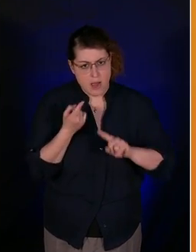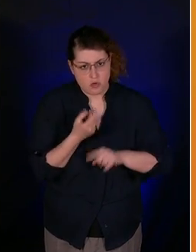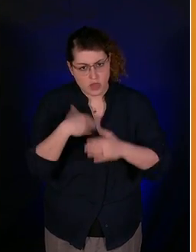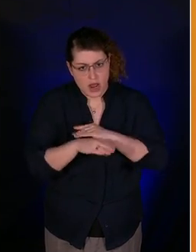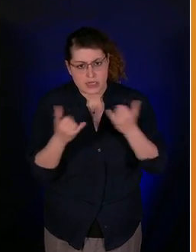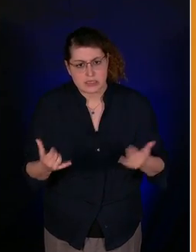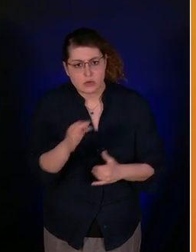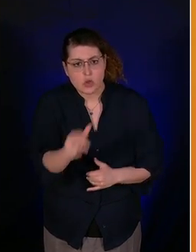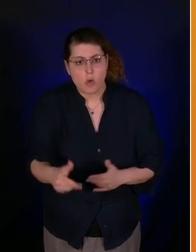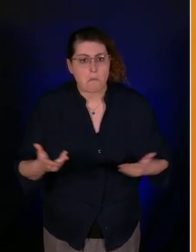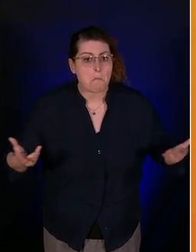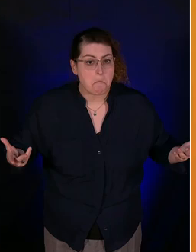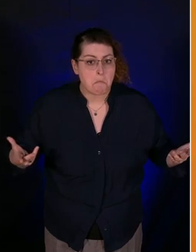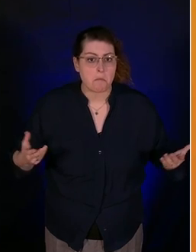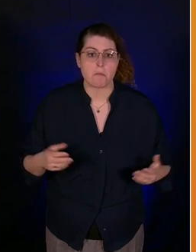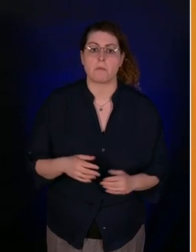CGT.